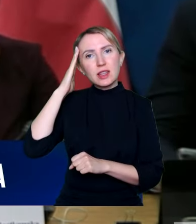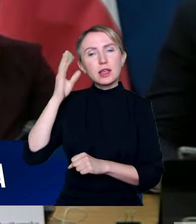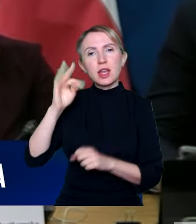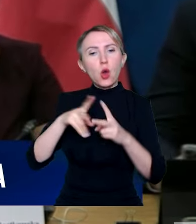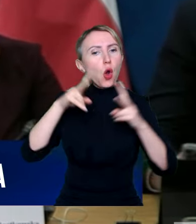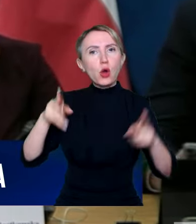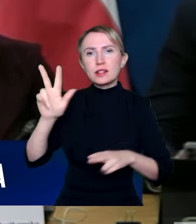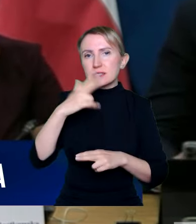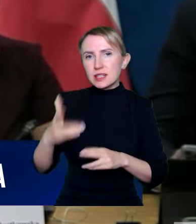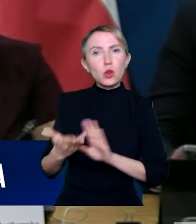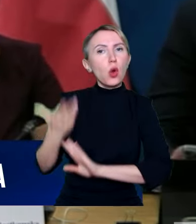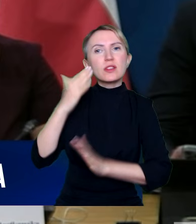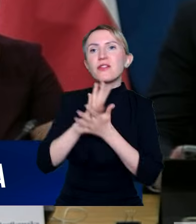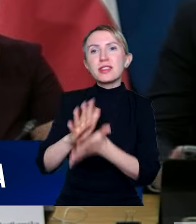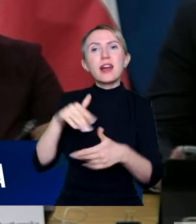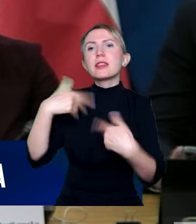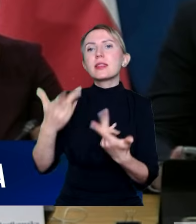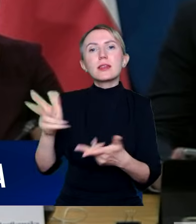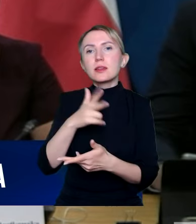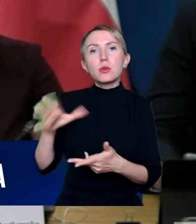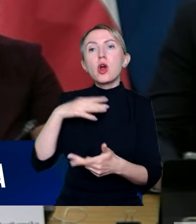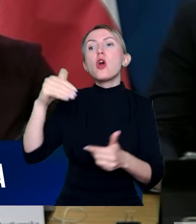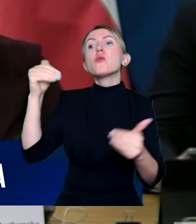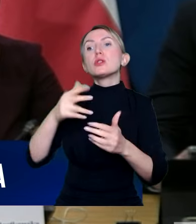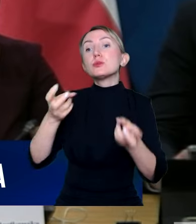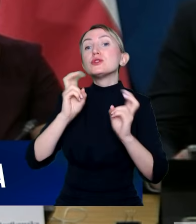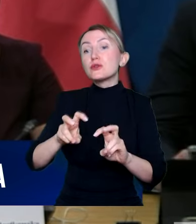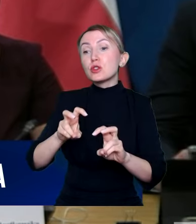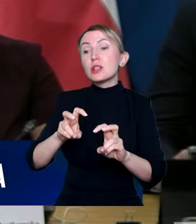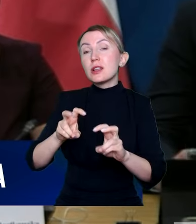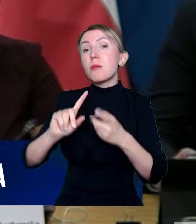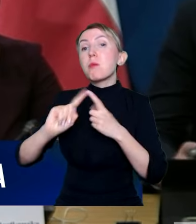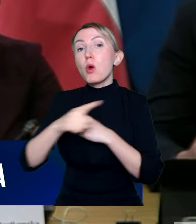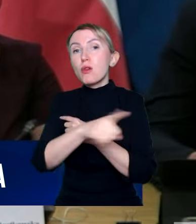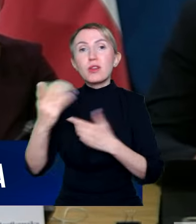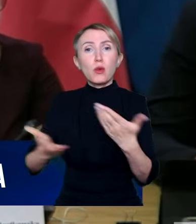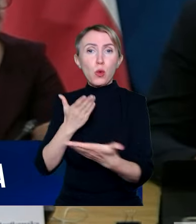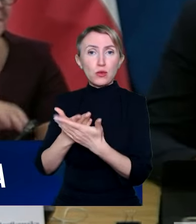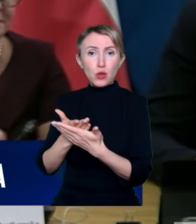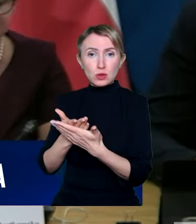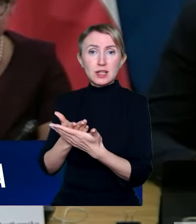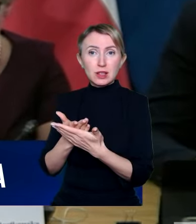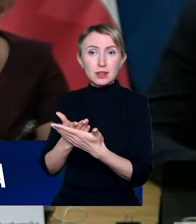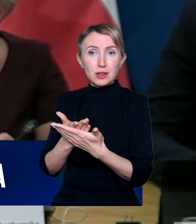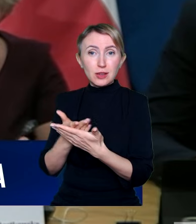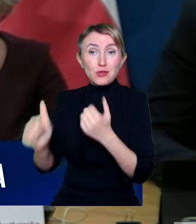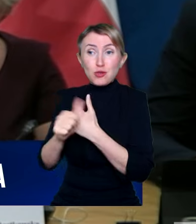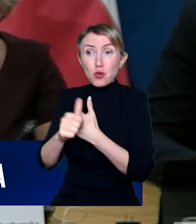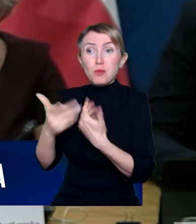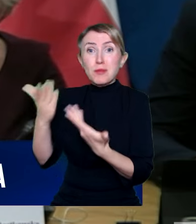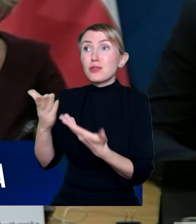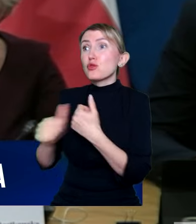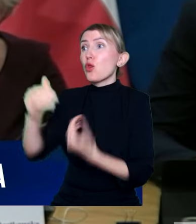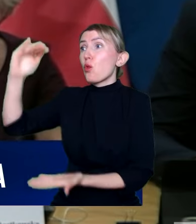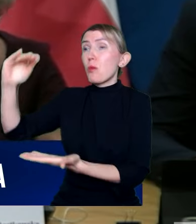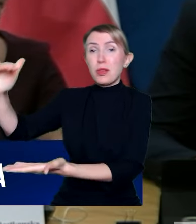jest znany, kiedy została wydana, etc., etc., mógłby być złożony dopiero po tym, jak państwo złożycie wniosek o... Wniosek z dokumentów, czyli właśnie z tej